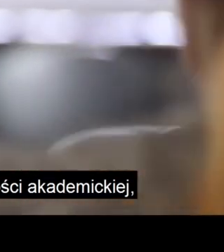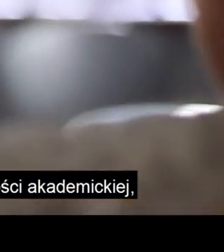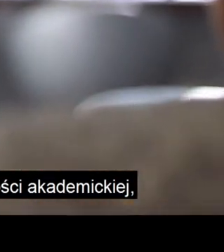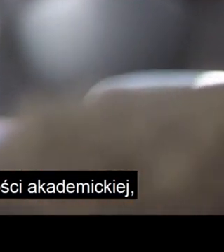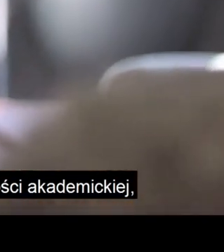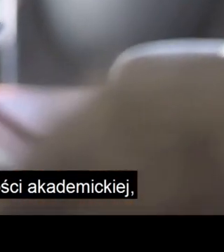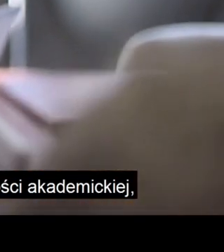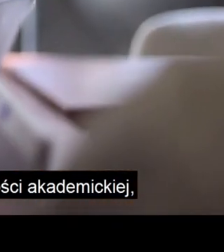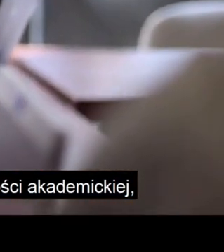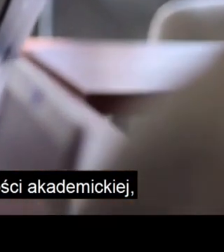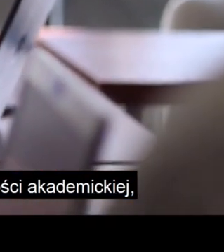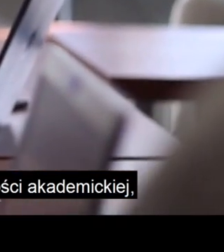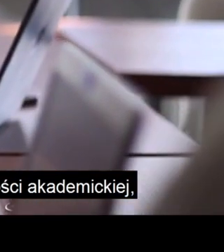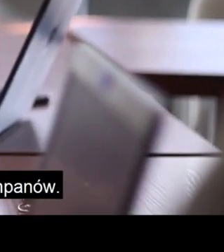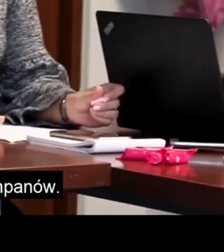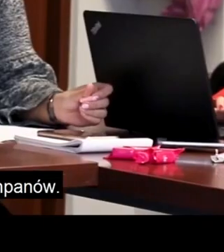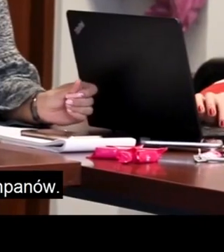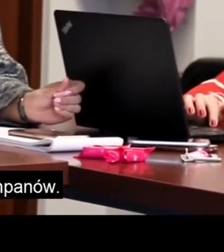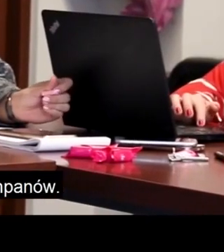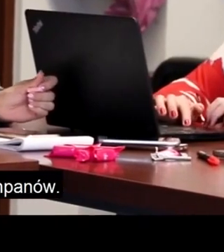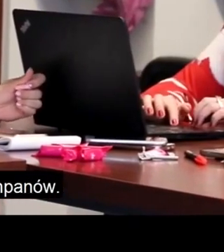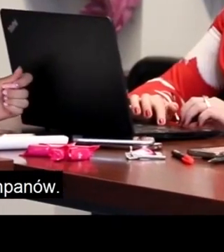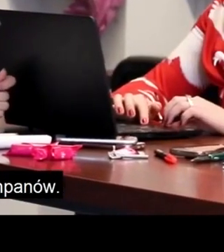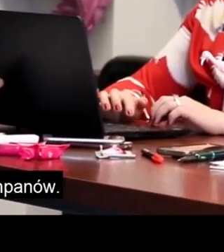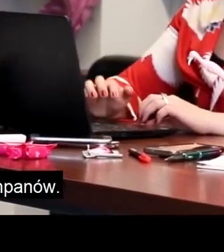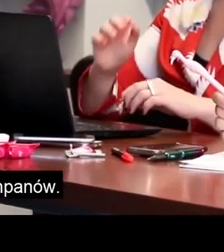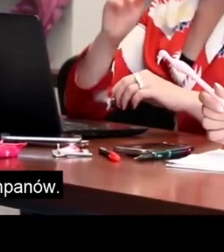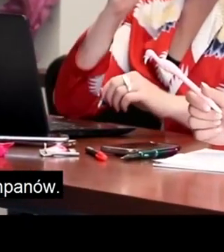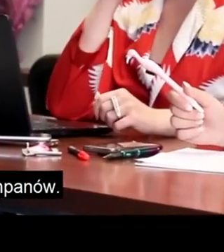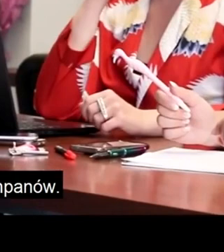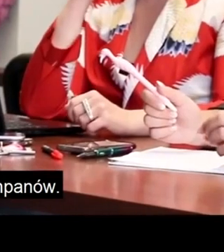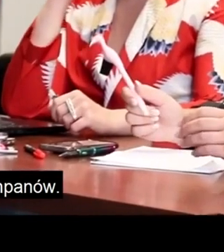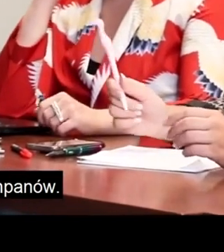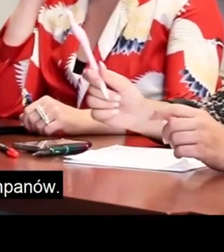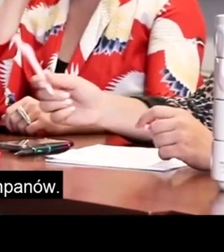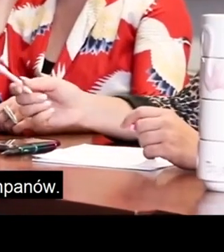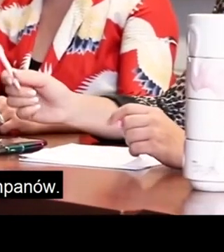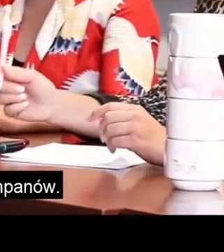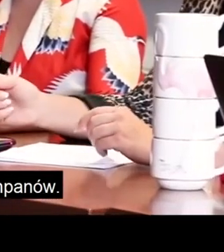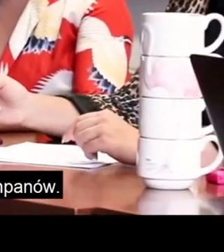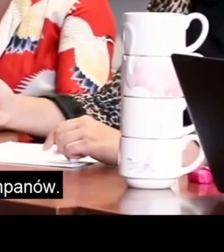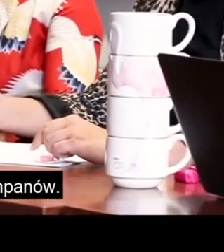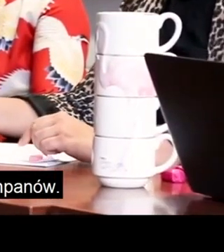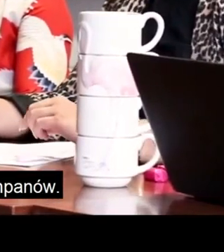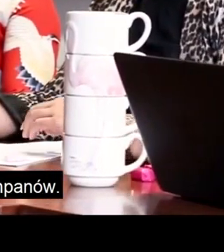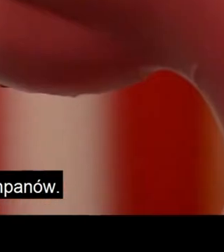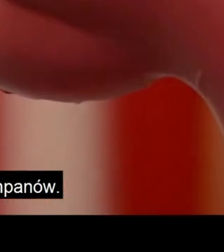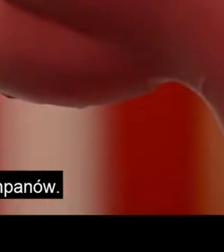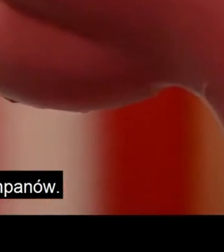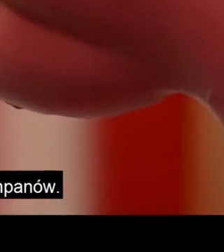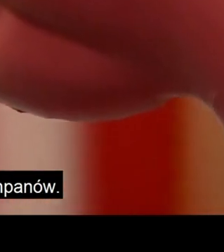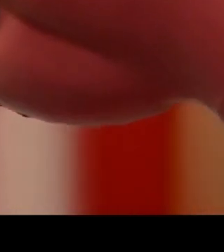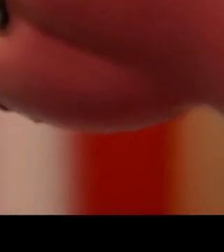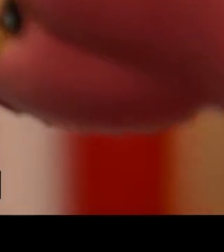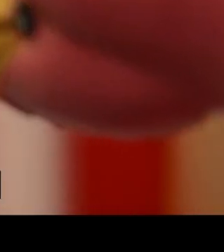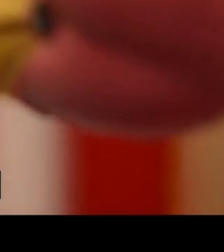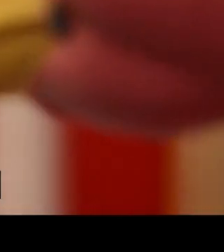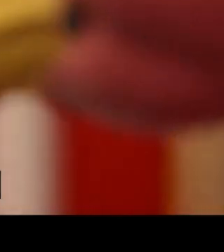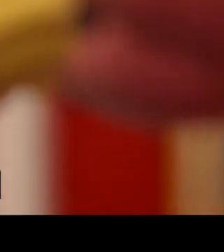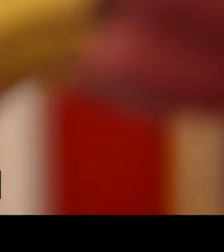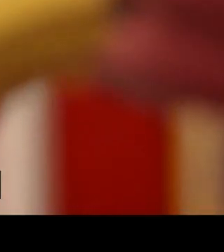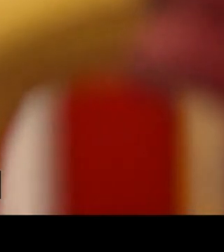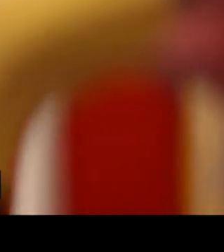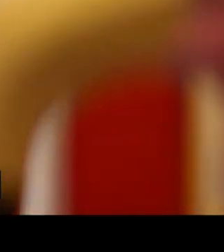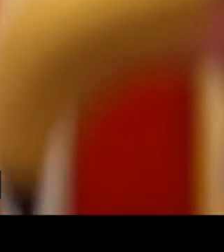dla społeczności akademickiej, przyzwyczaili się już do towarzystwa swoich różowych kompanów.